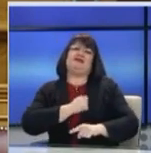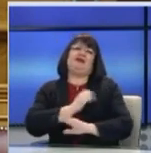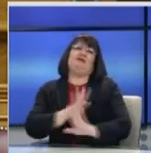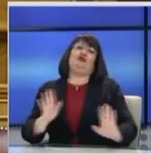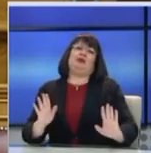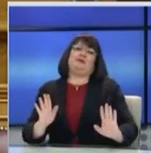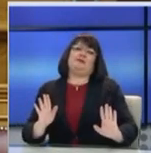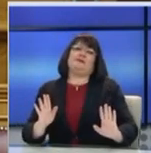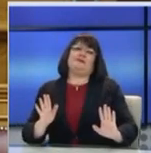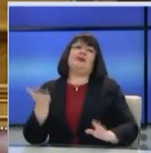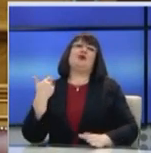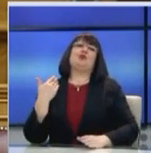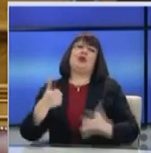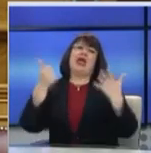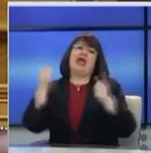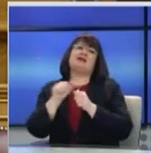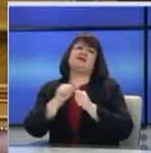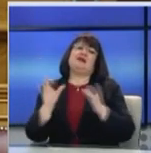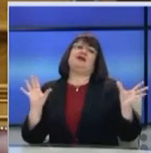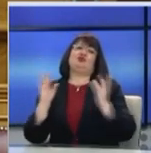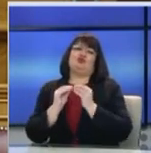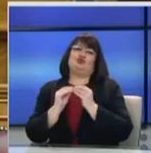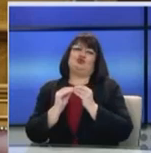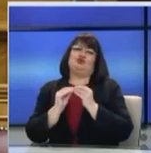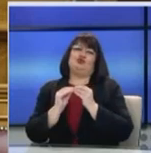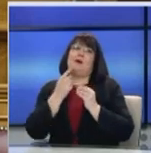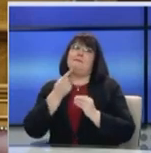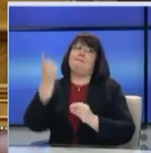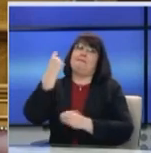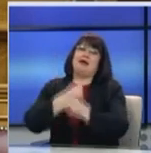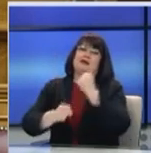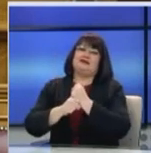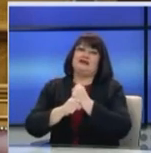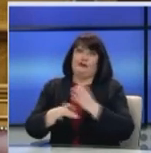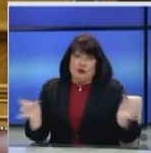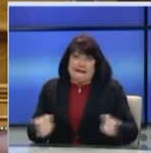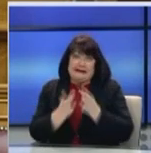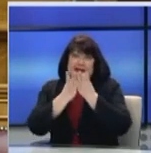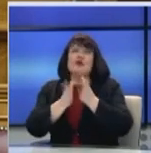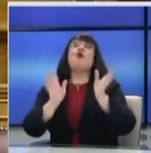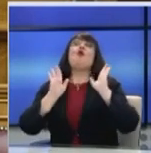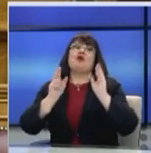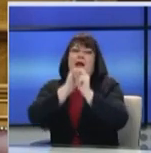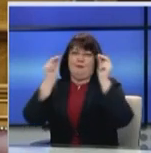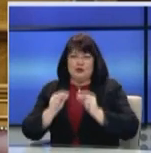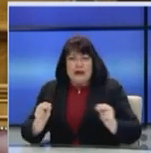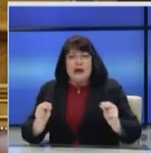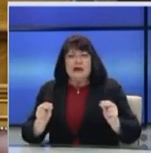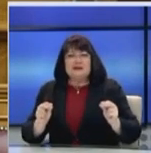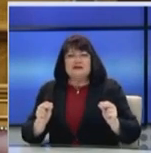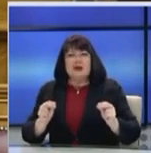θέσεις όσο το τελευταίο εξάμηνο του περασμένου έτους. Και αυτό προφανώς δεν έγινε τυχαία. Έγινε ως